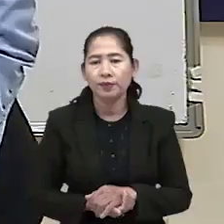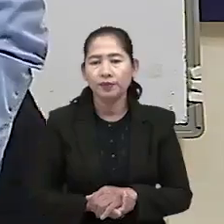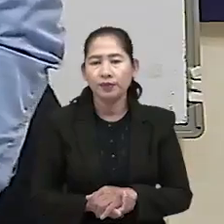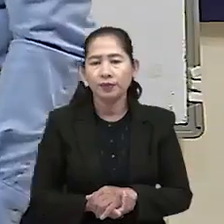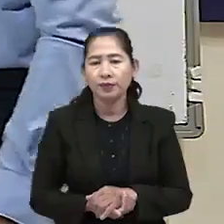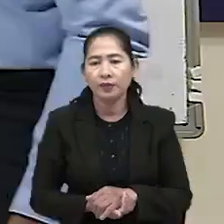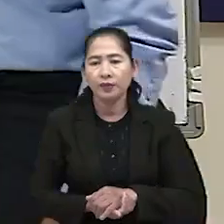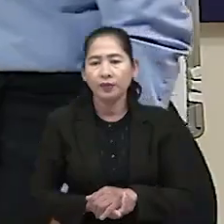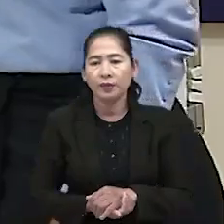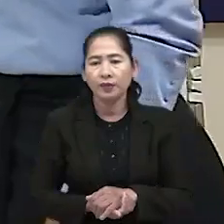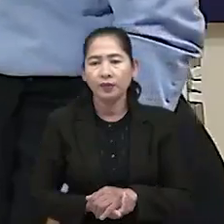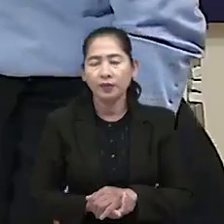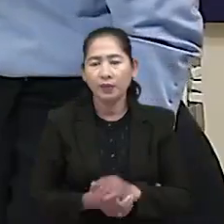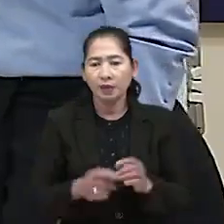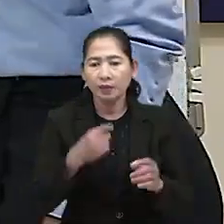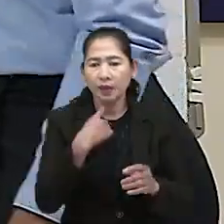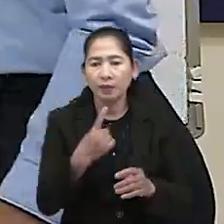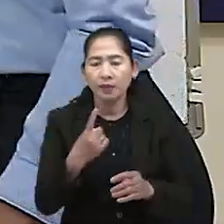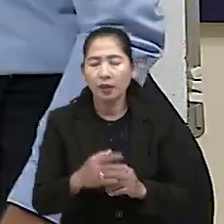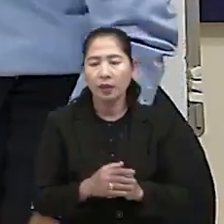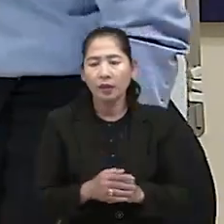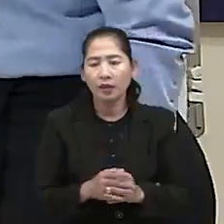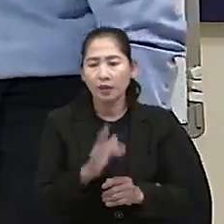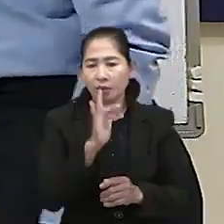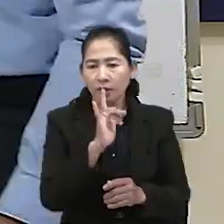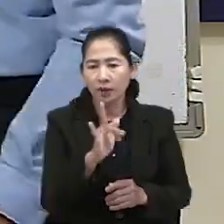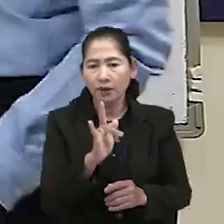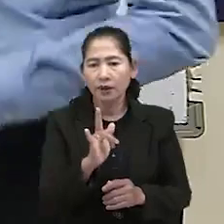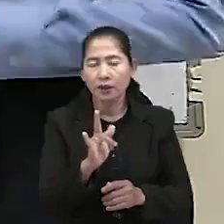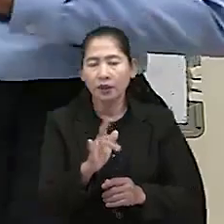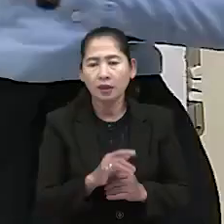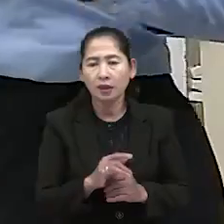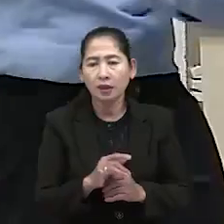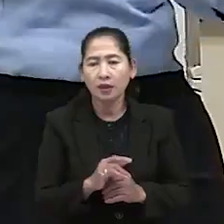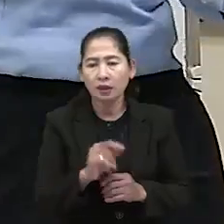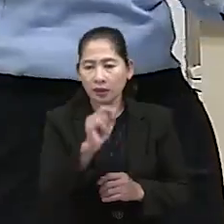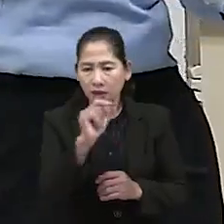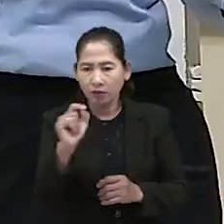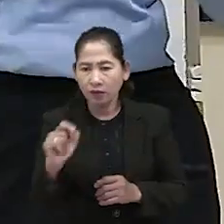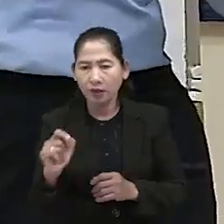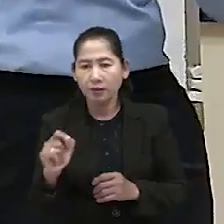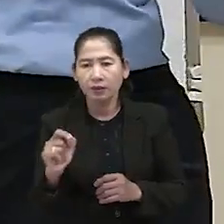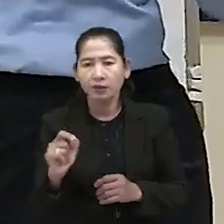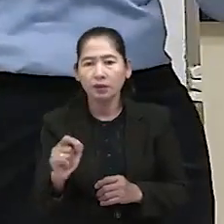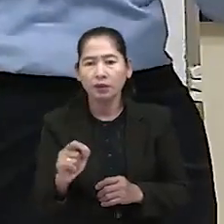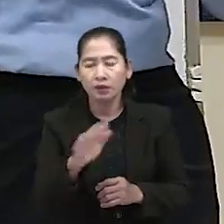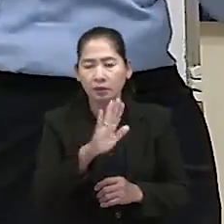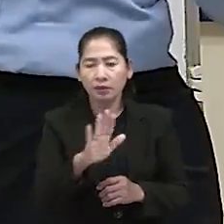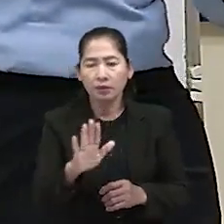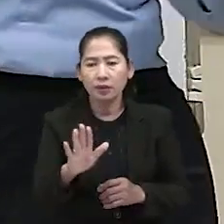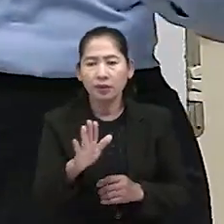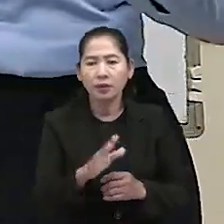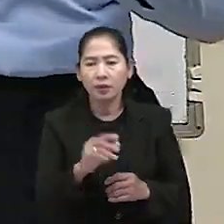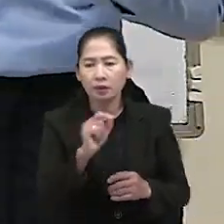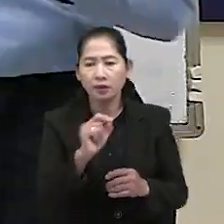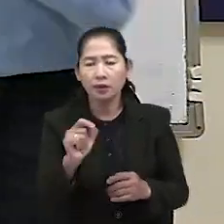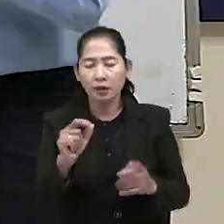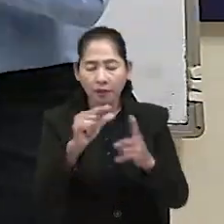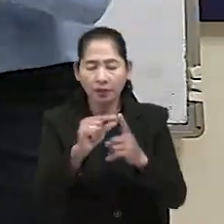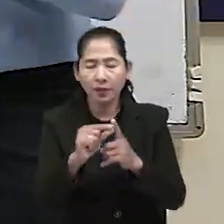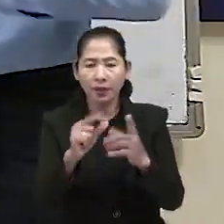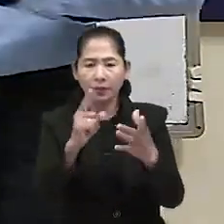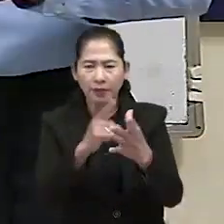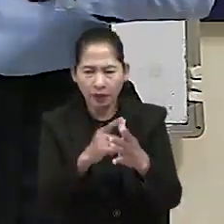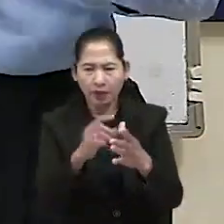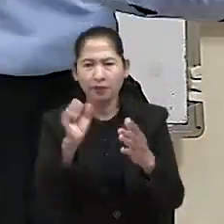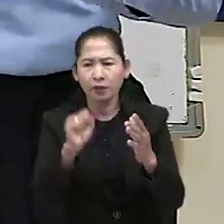ញ្ចឹងកូនដាក់សេចក្តីអធិប្បាយកូនរៀបរាប់មកហើយបញ្ជាក់ប្រាប់សារឡើងវិញនៅក្នុងការសសេតែងសេចក្តីកូនពុំចាំបាច់សសេពាក្យថាសេចក្តី